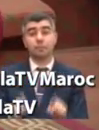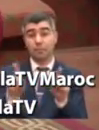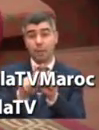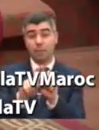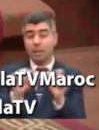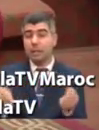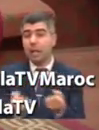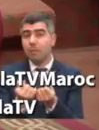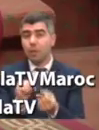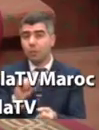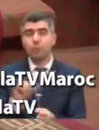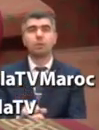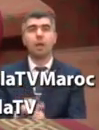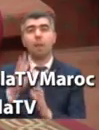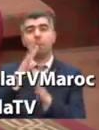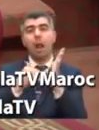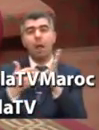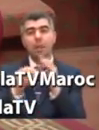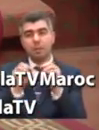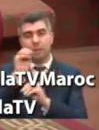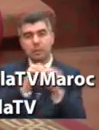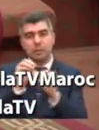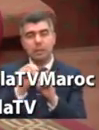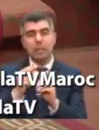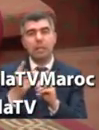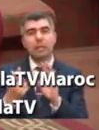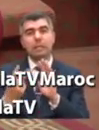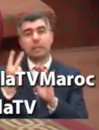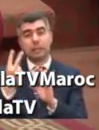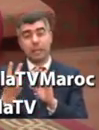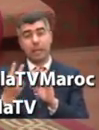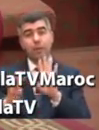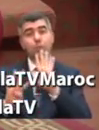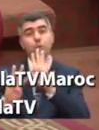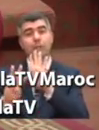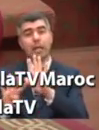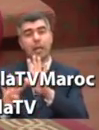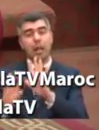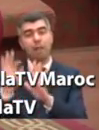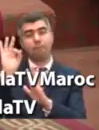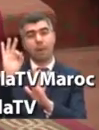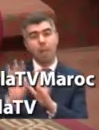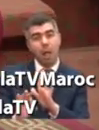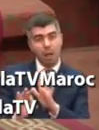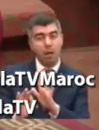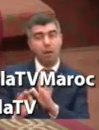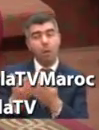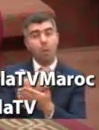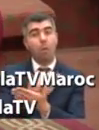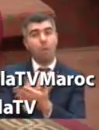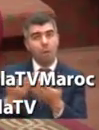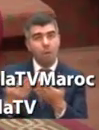التنموي. تم إعداد برنامج وطني كيهم 92% من الأراضي الرعوية للمملكة، والذي